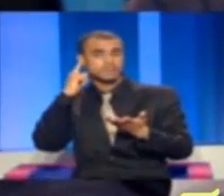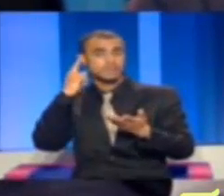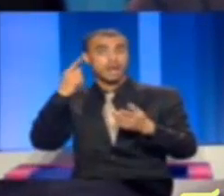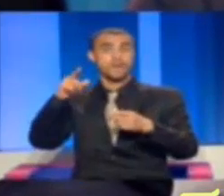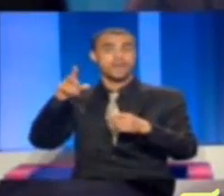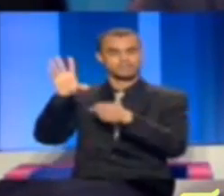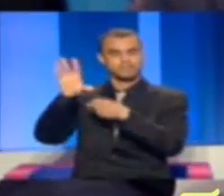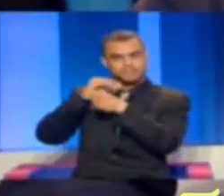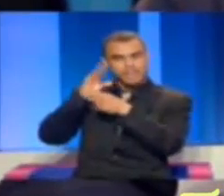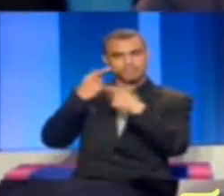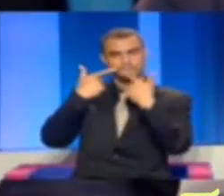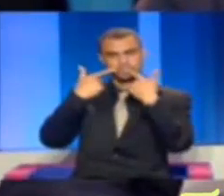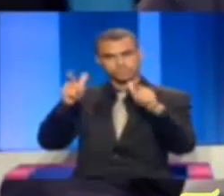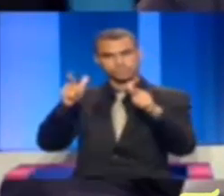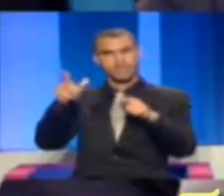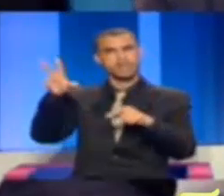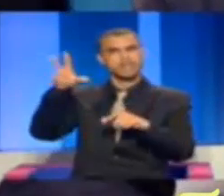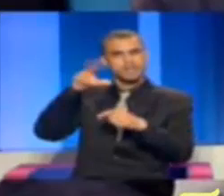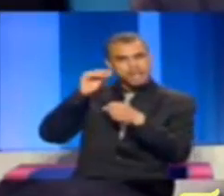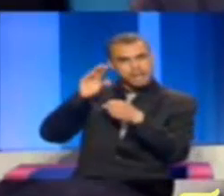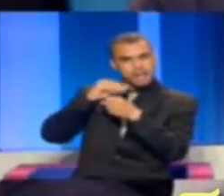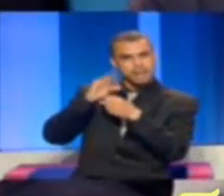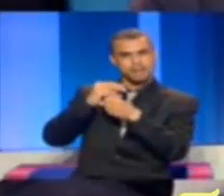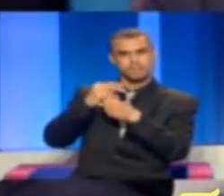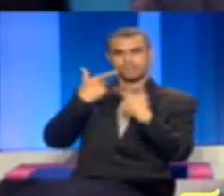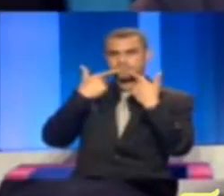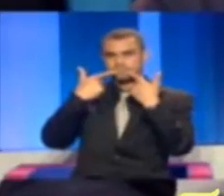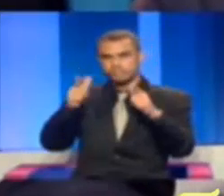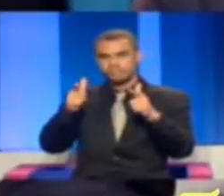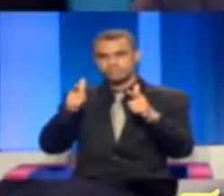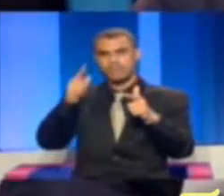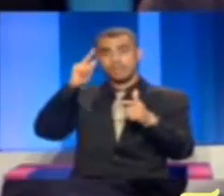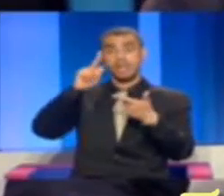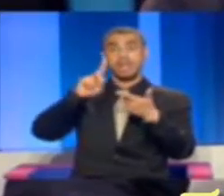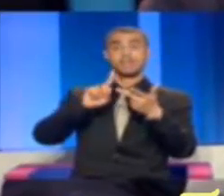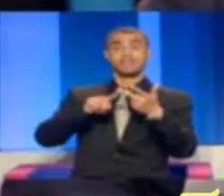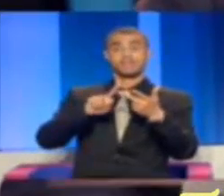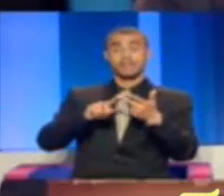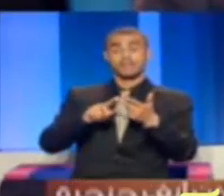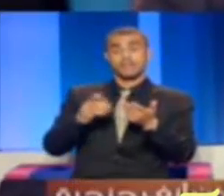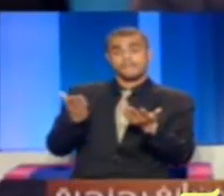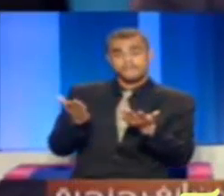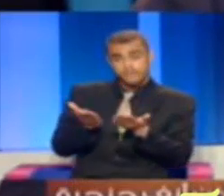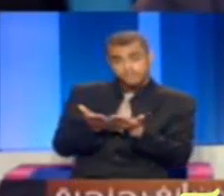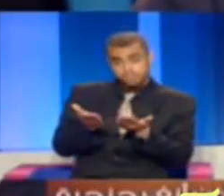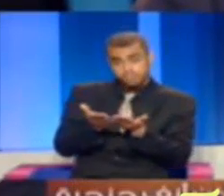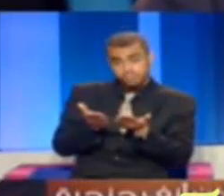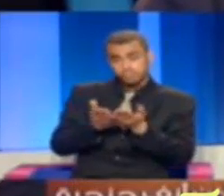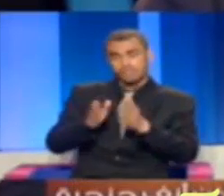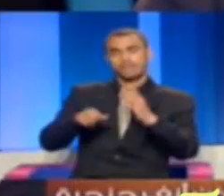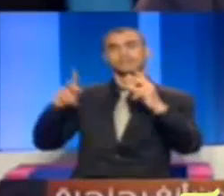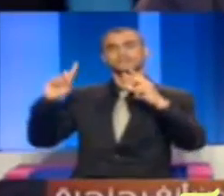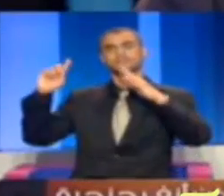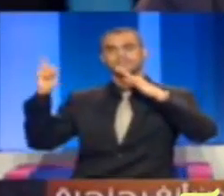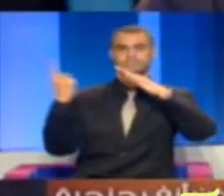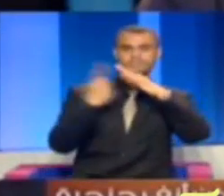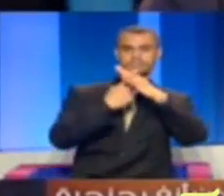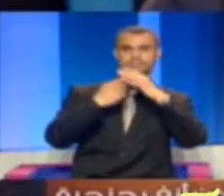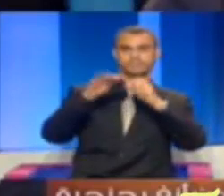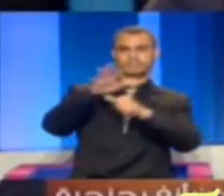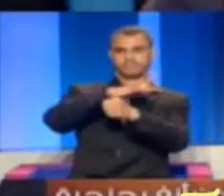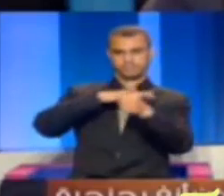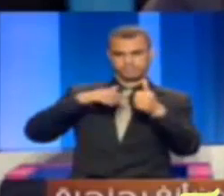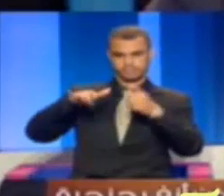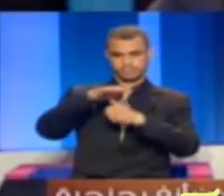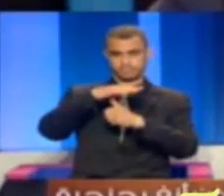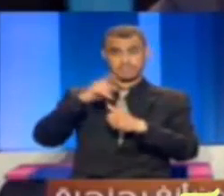اللغه، تعلم النطق والكلام. ثانيا التربيه والتعليم. ثالثا الاندماج الاجتماعي. اذا لعلنا